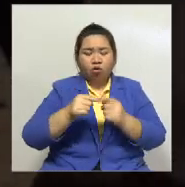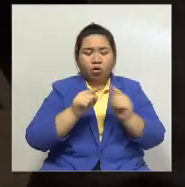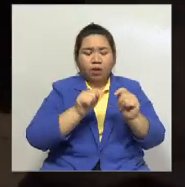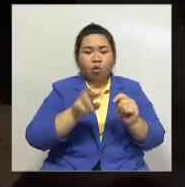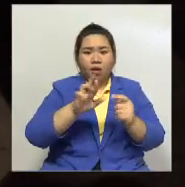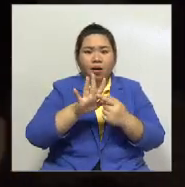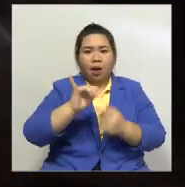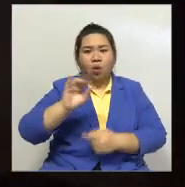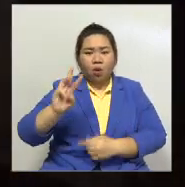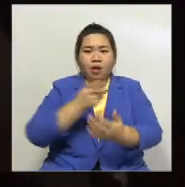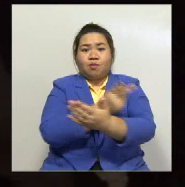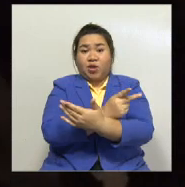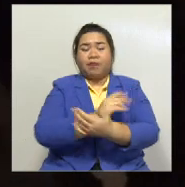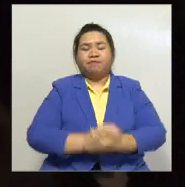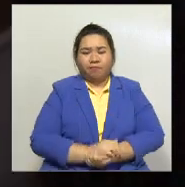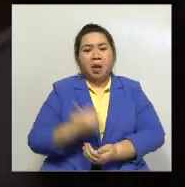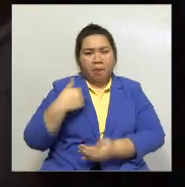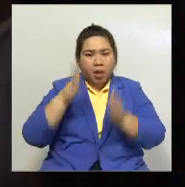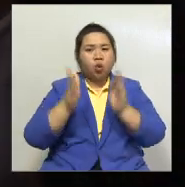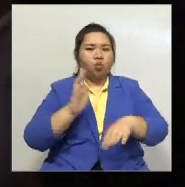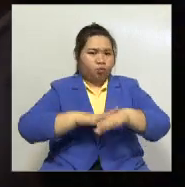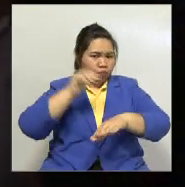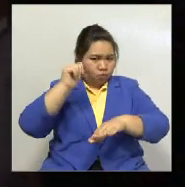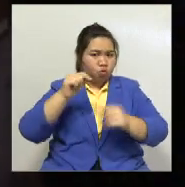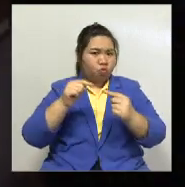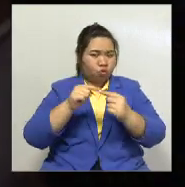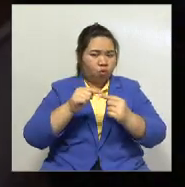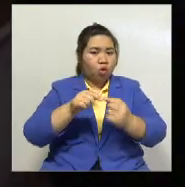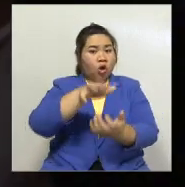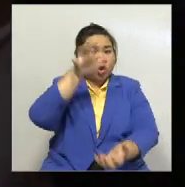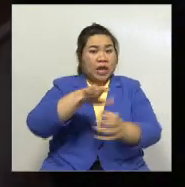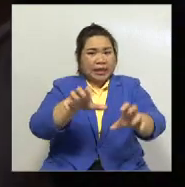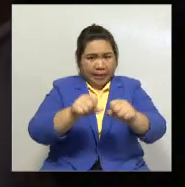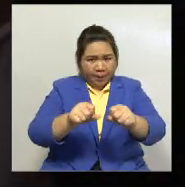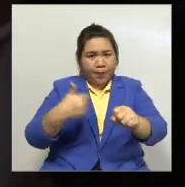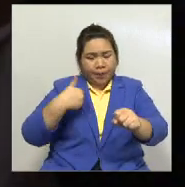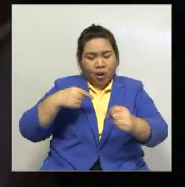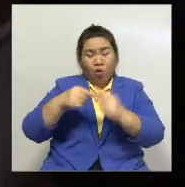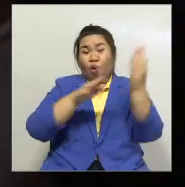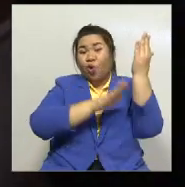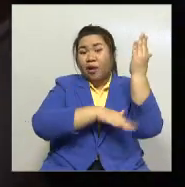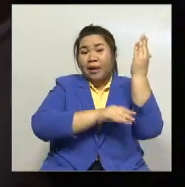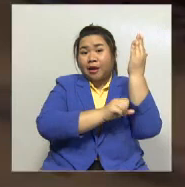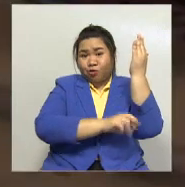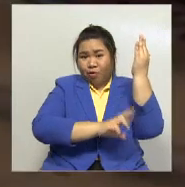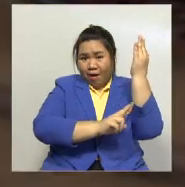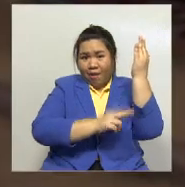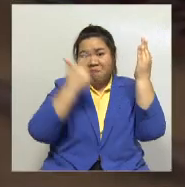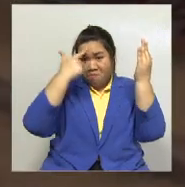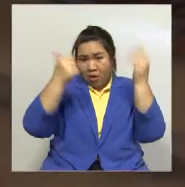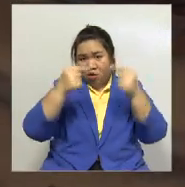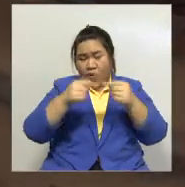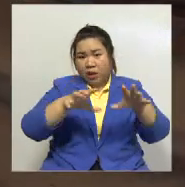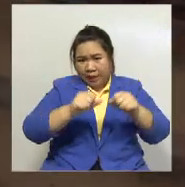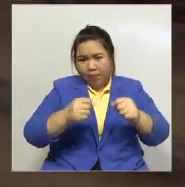นายนิคมสุขสวัสดิ์ผู้เชี่ยวชาญการจับจระเข้จากศูนย์ป้องกันและปราบปรามประมงน้ำจืดภาคใต้จังหวัดสุราษฎร์ธานีห